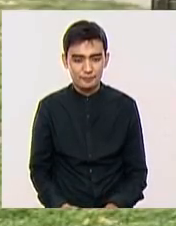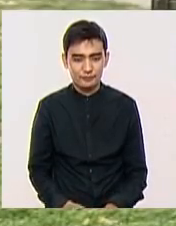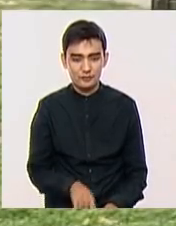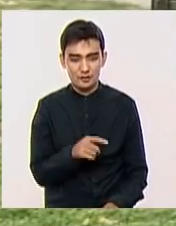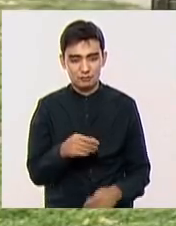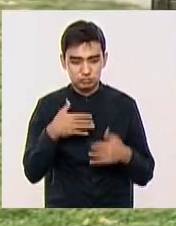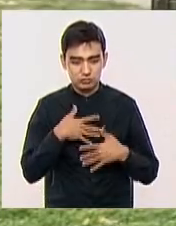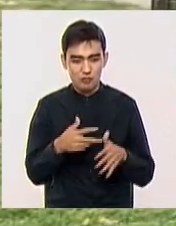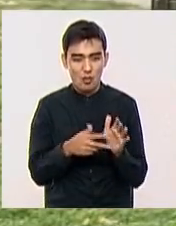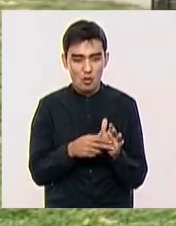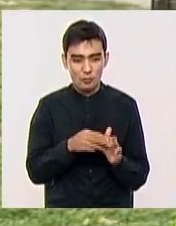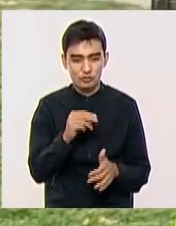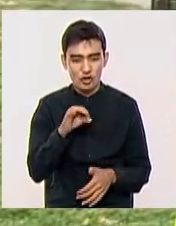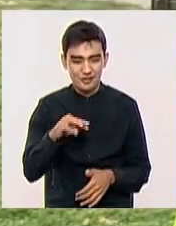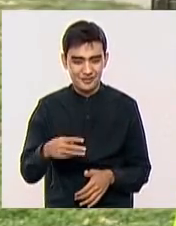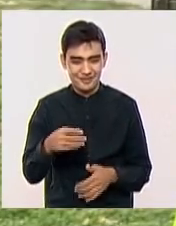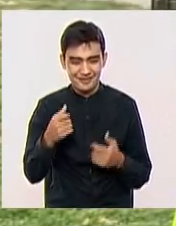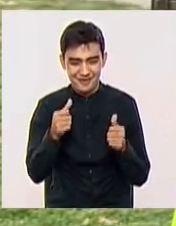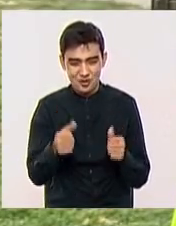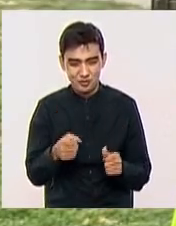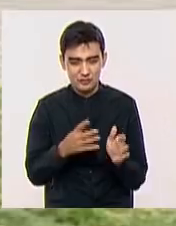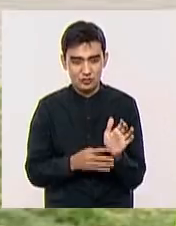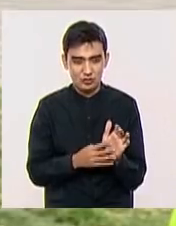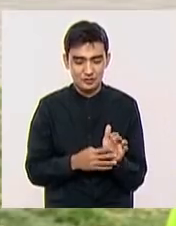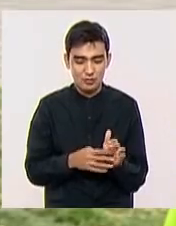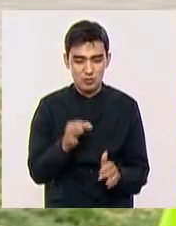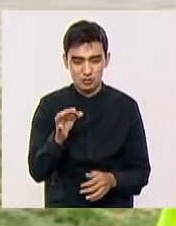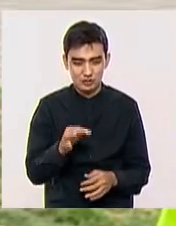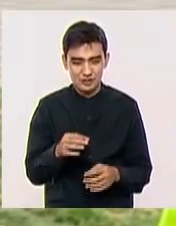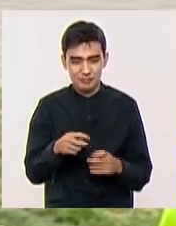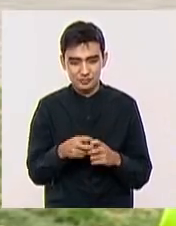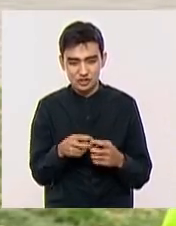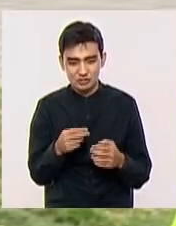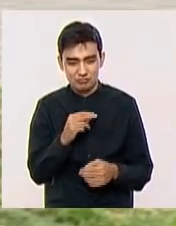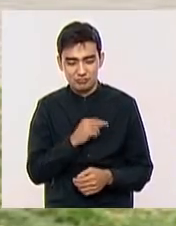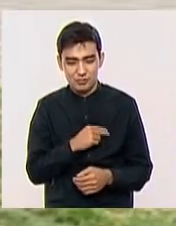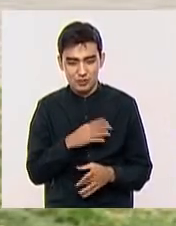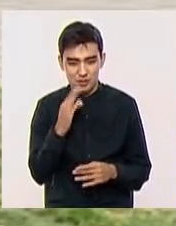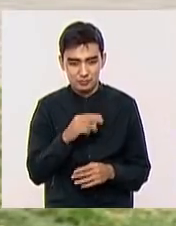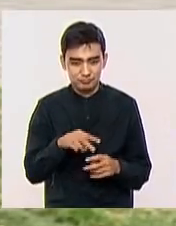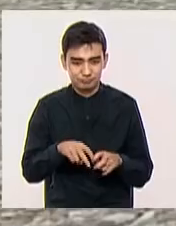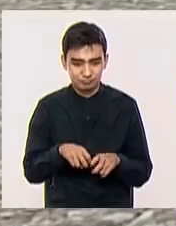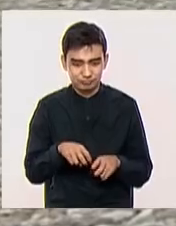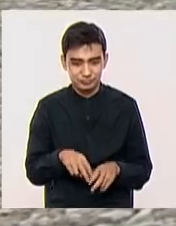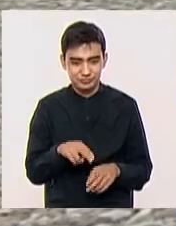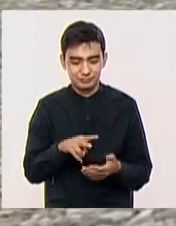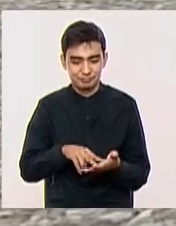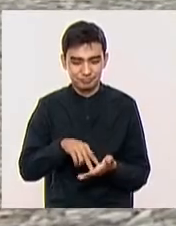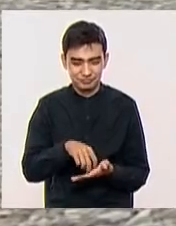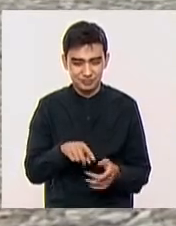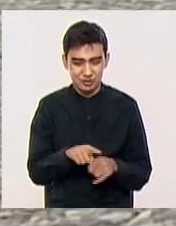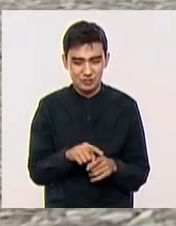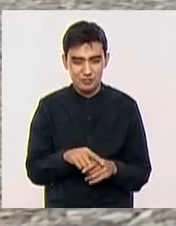тела для того, чтобы заработали 90% мышц. Стопа должна быть пятка, ступня, носок, и отталкиваемся